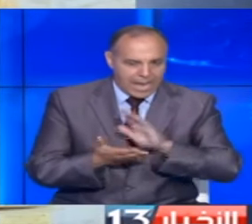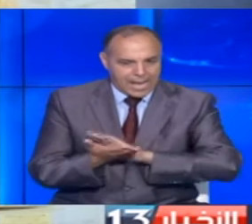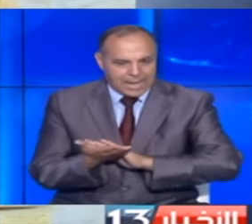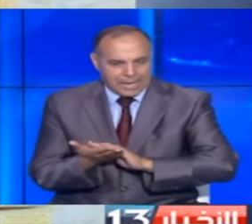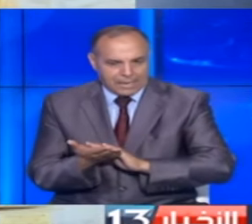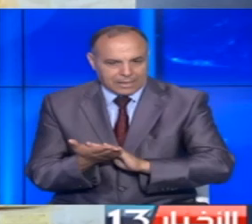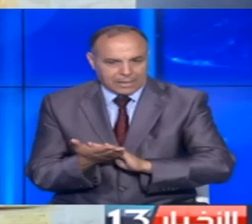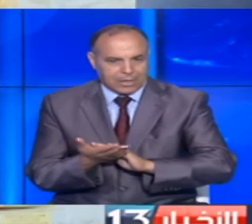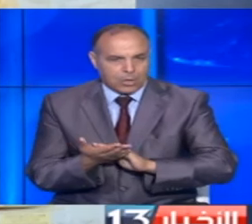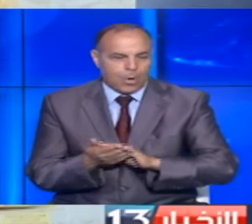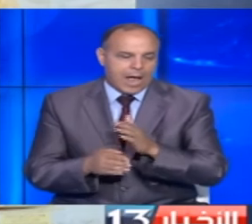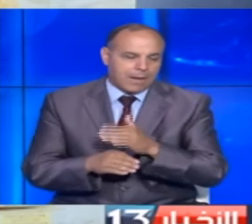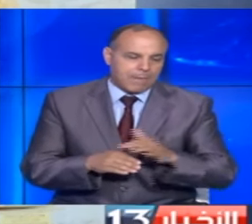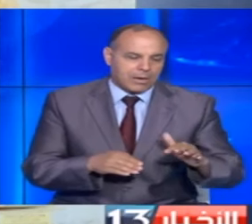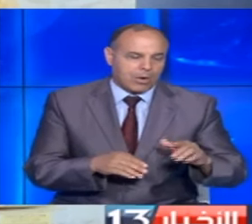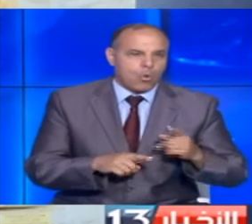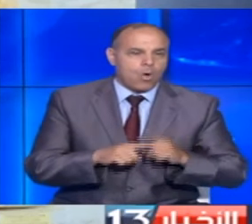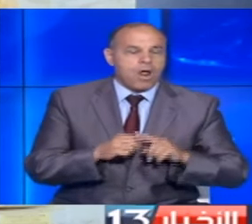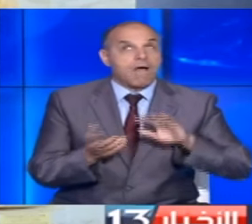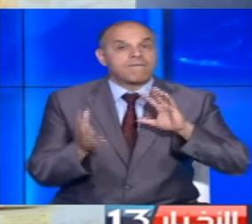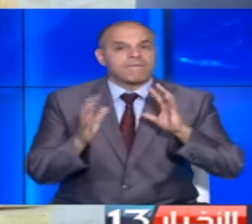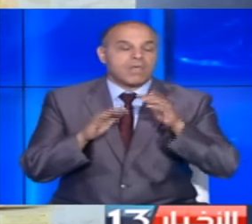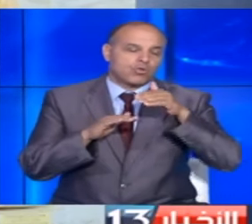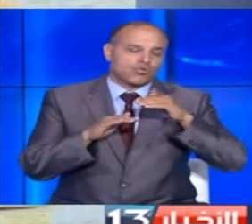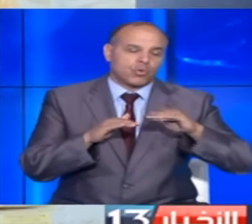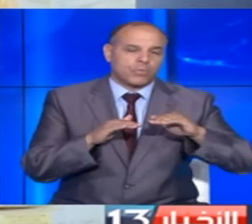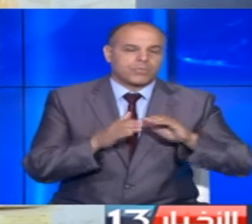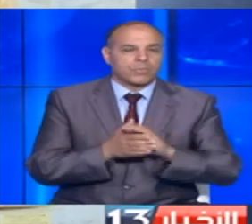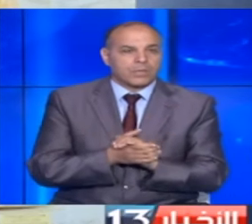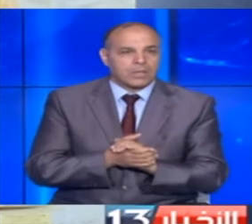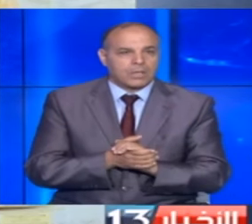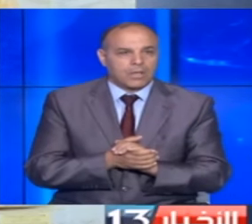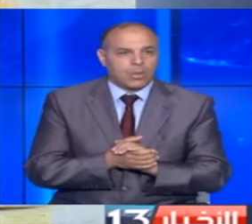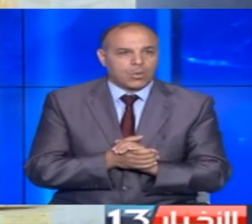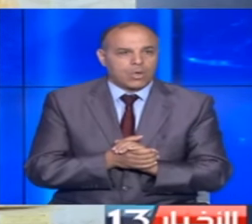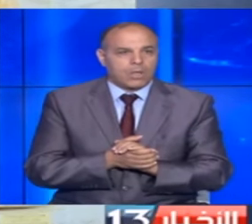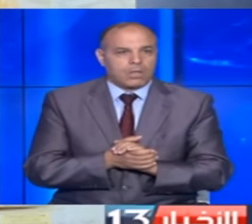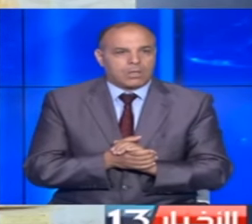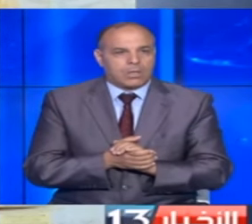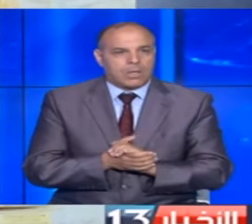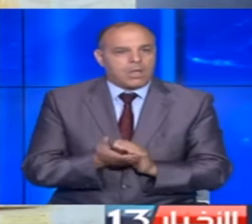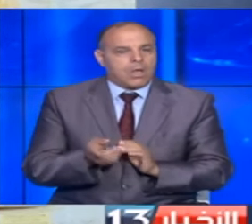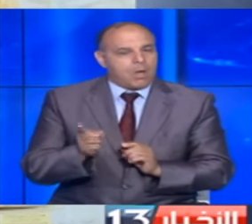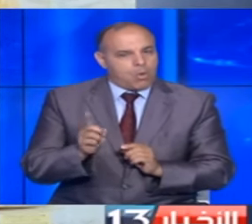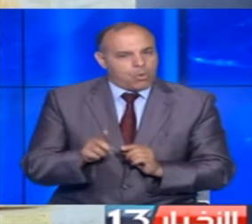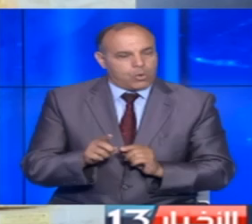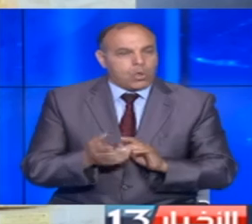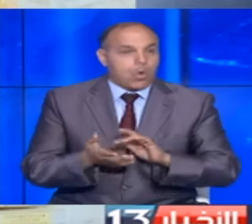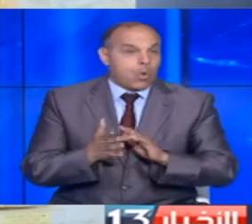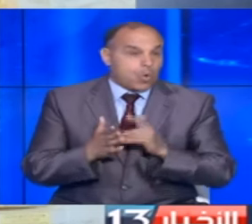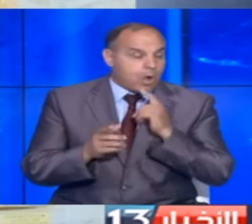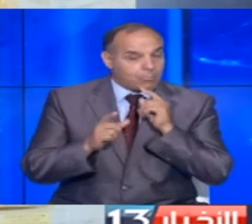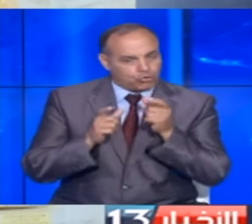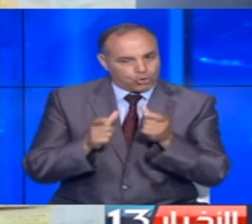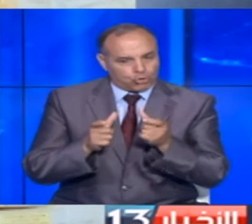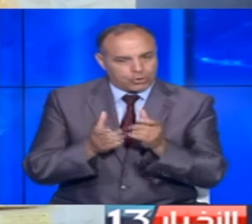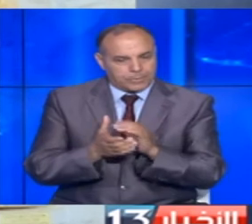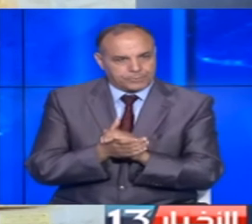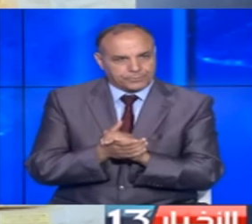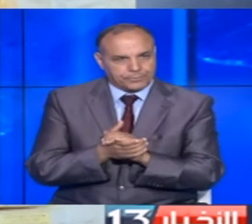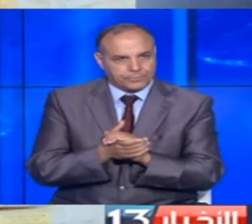والساحليه وكذلك الفضاء الجويه والمجال الجوي واه كانت كذلك فرصه